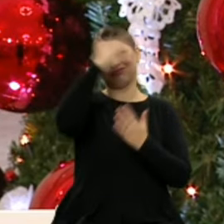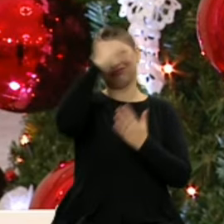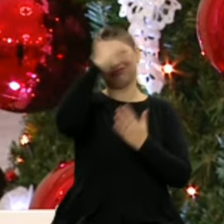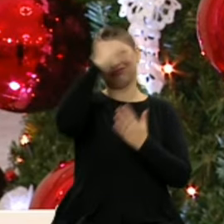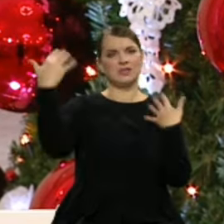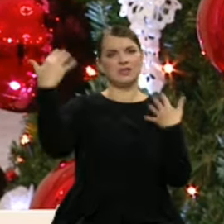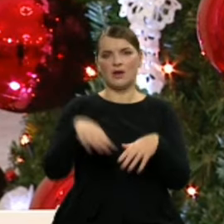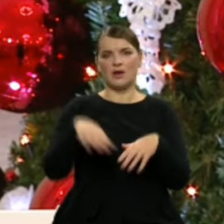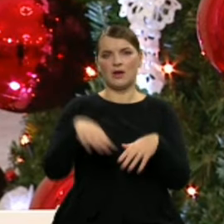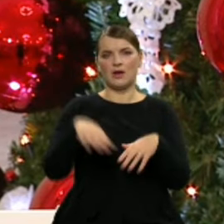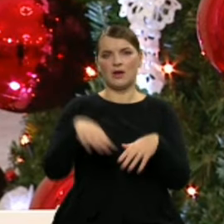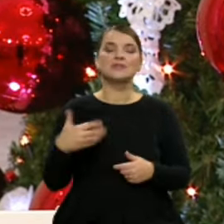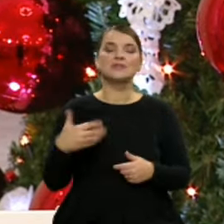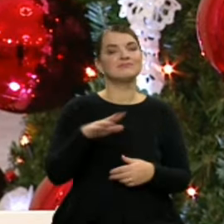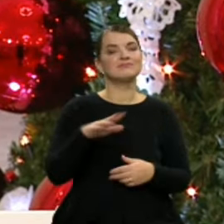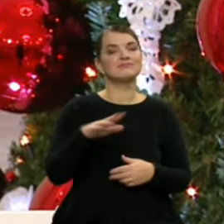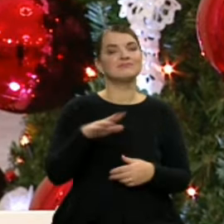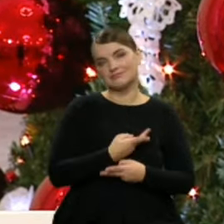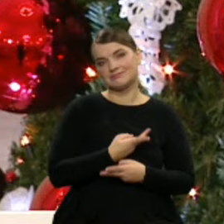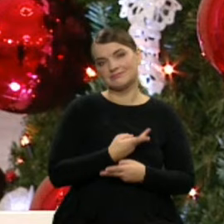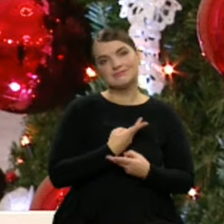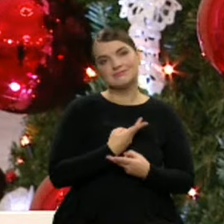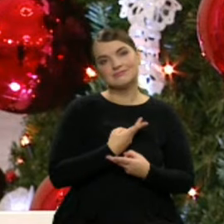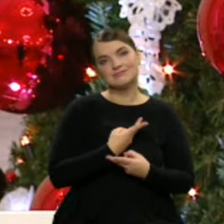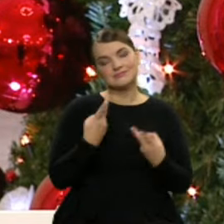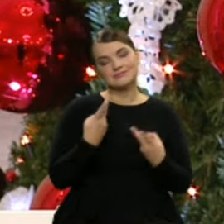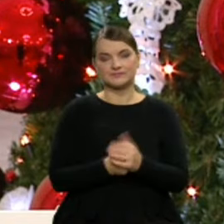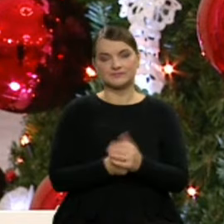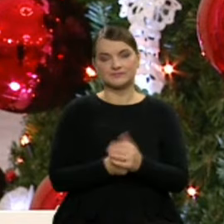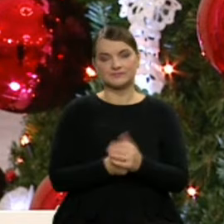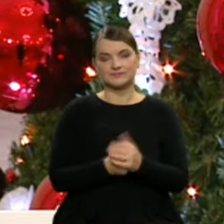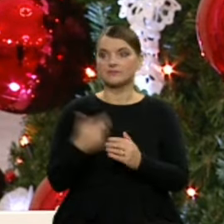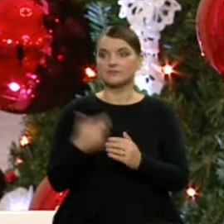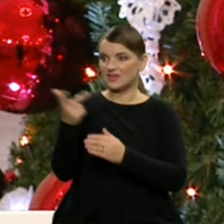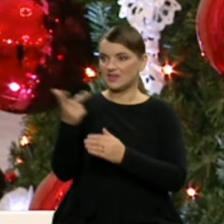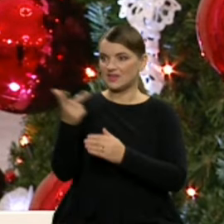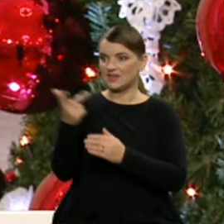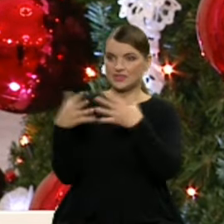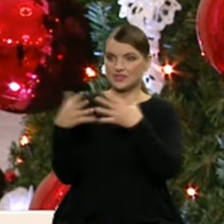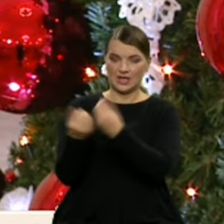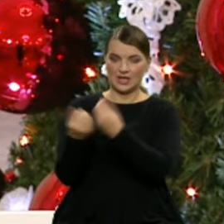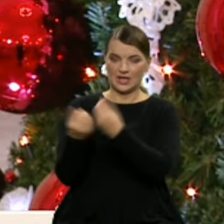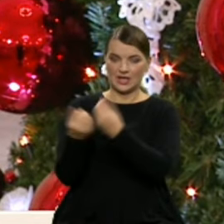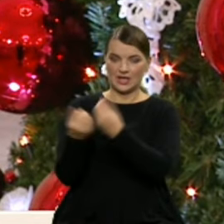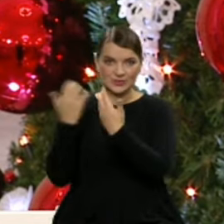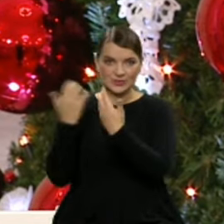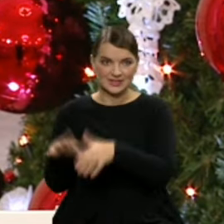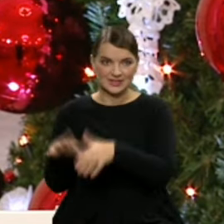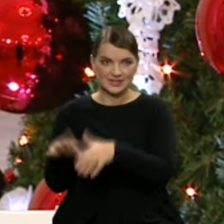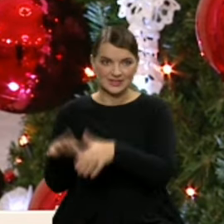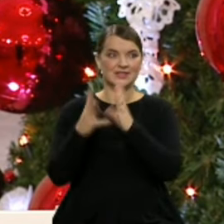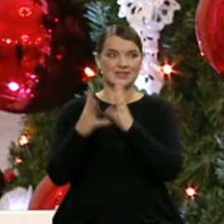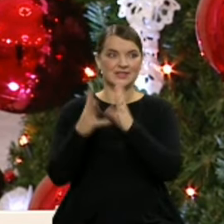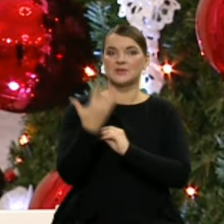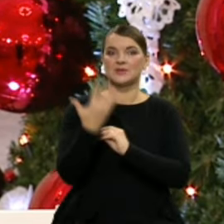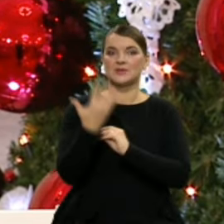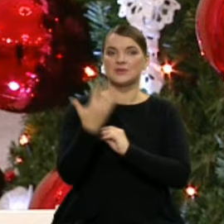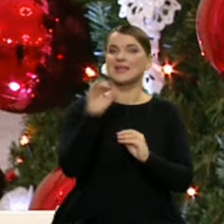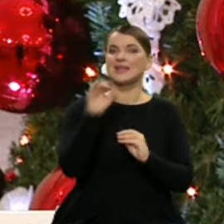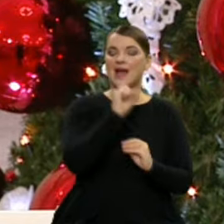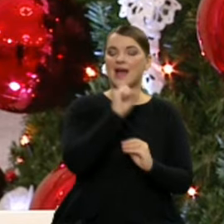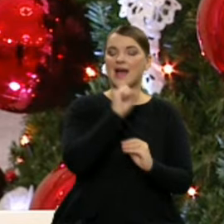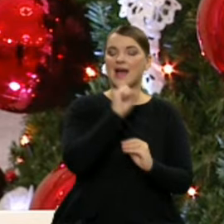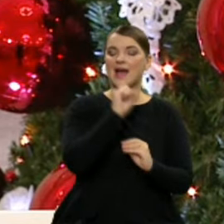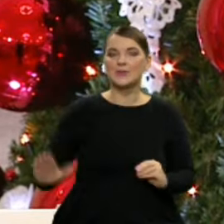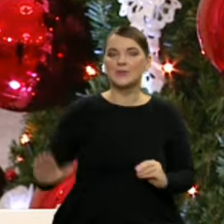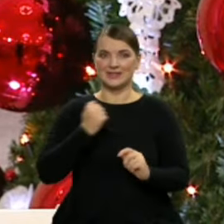Ir tikrai džiaugiamės labai, kad jie trys jau yra vedę, sukūrė šeimas, mes turim 5 anūkus mažus